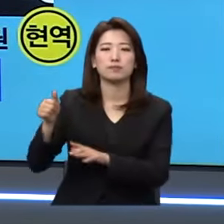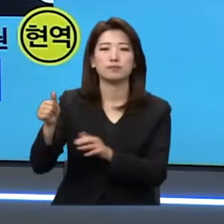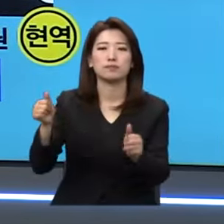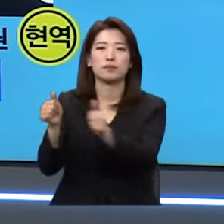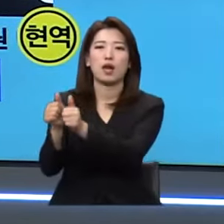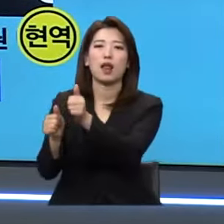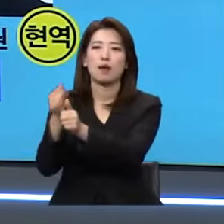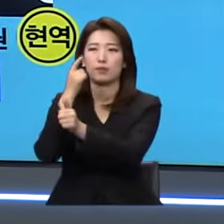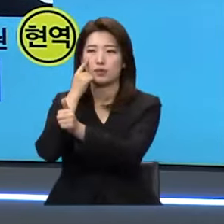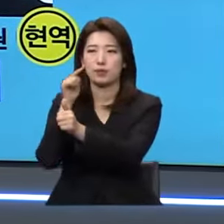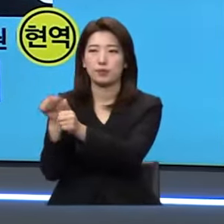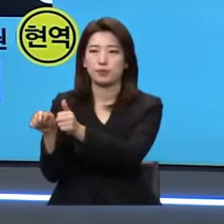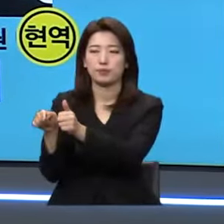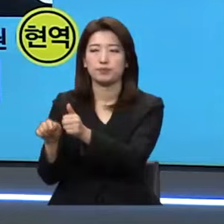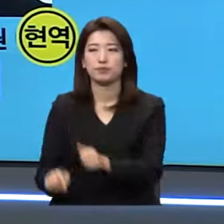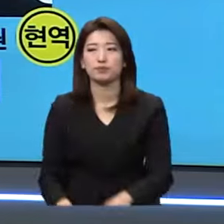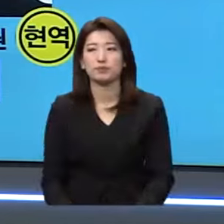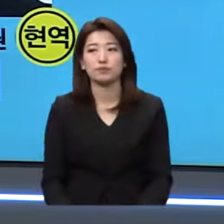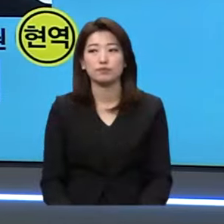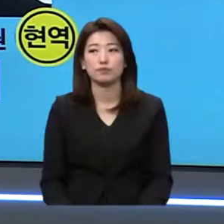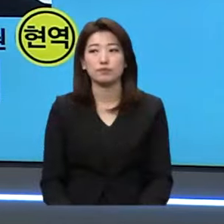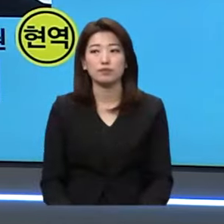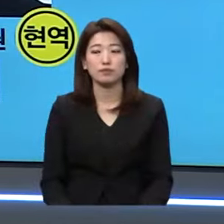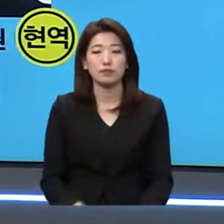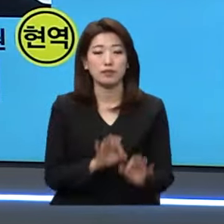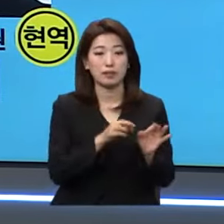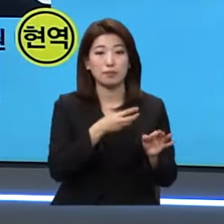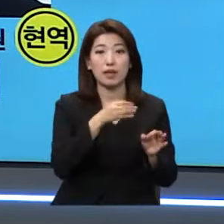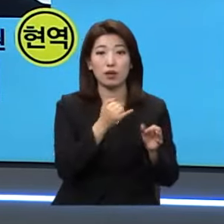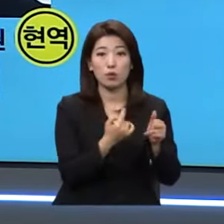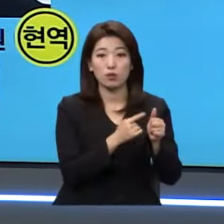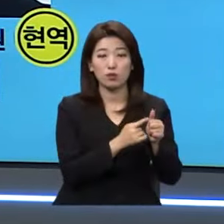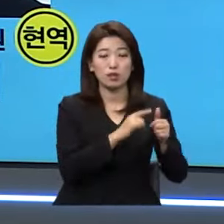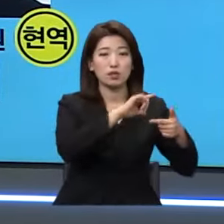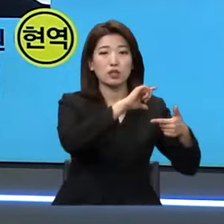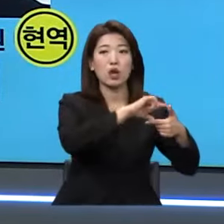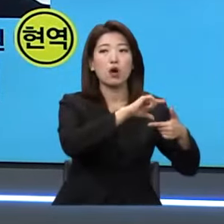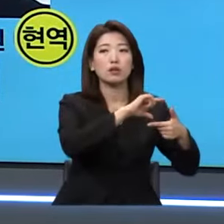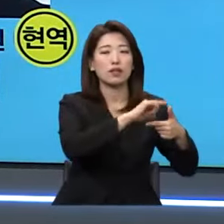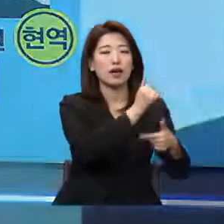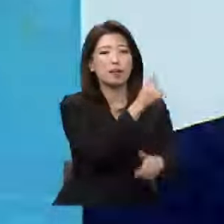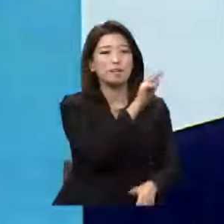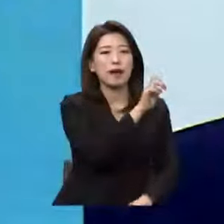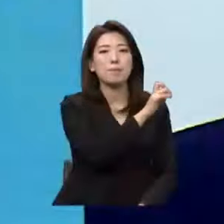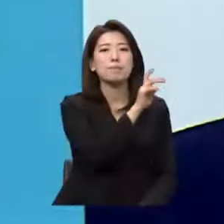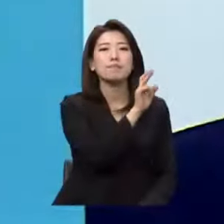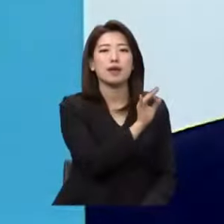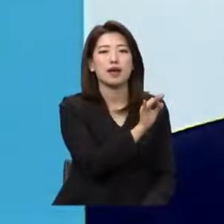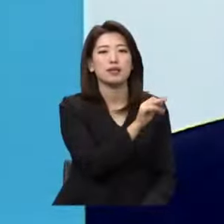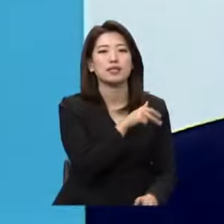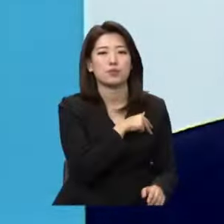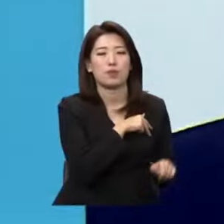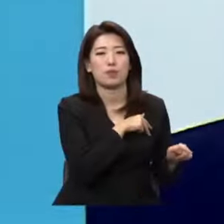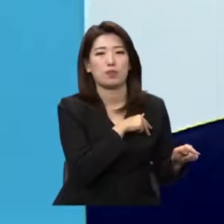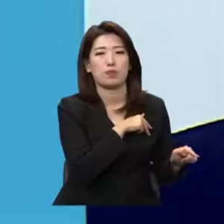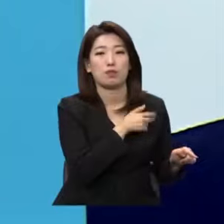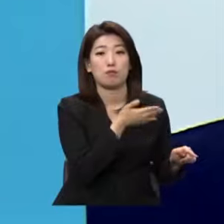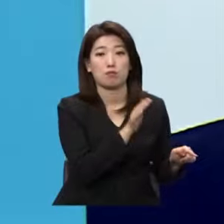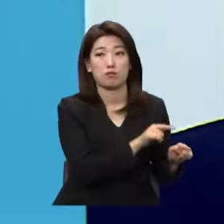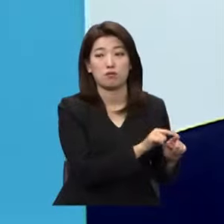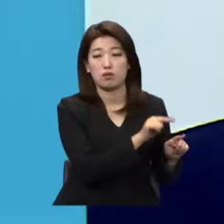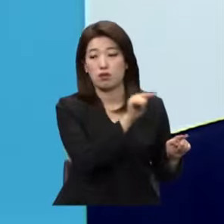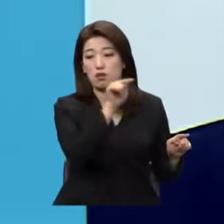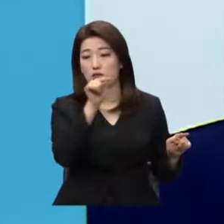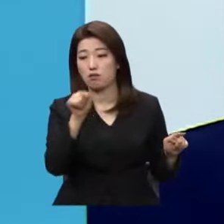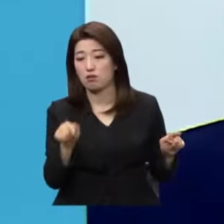의원은 어디로 요청을 받았느냐 지금 현재 경남함양 산청이 지금 지역 군데 여기에서 쭉